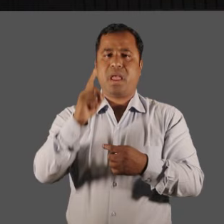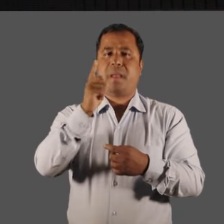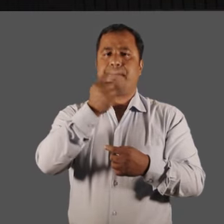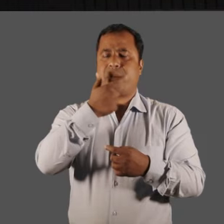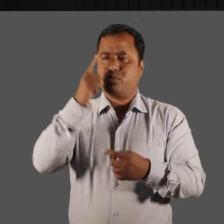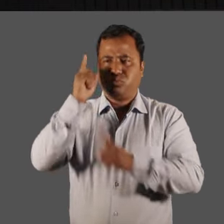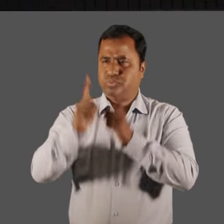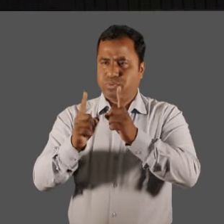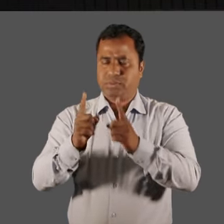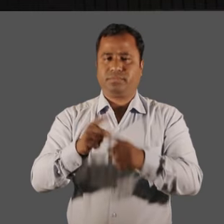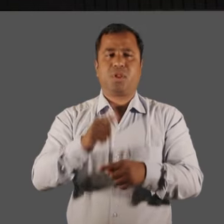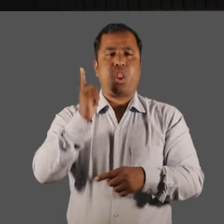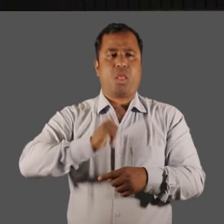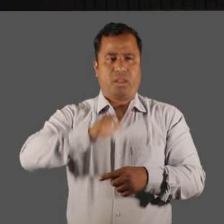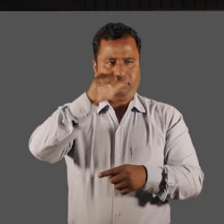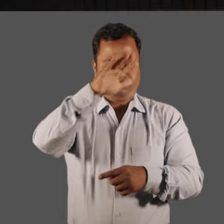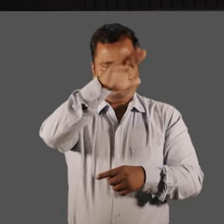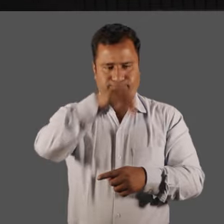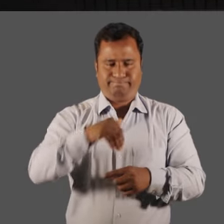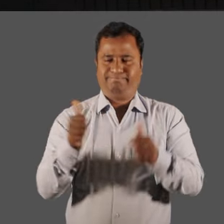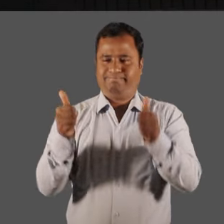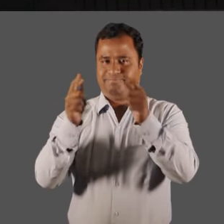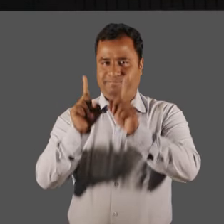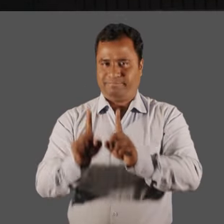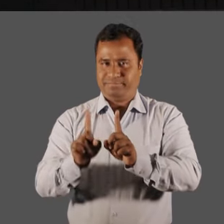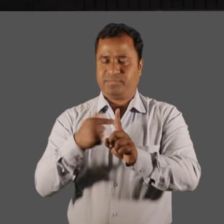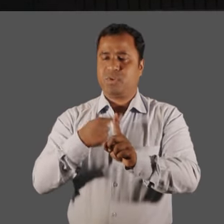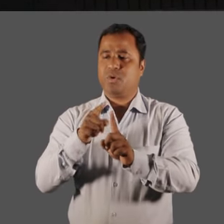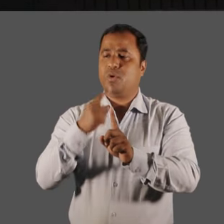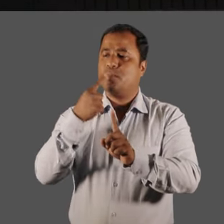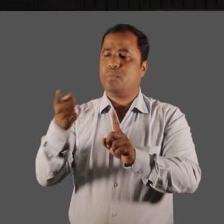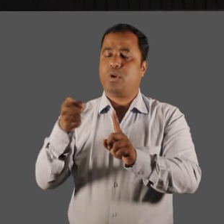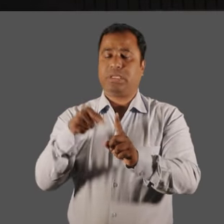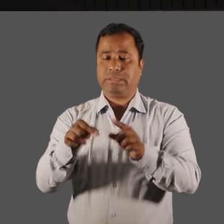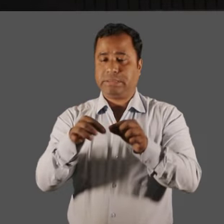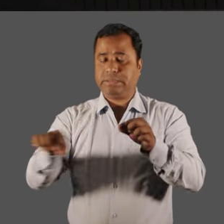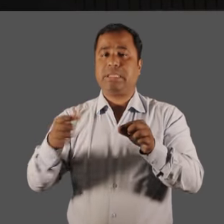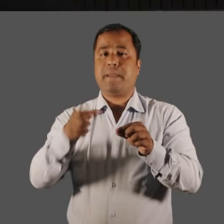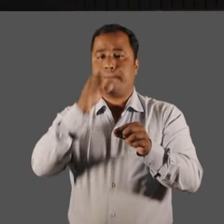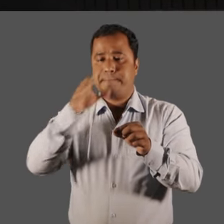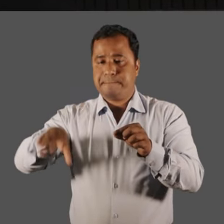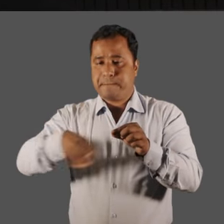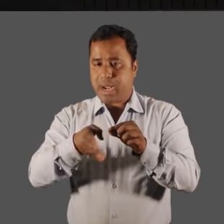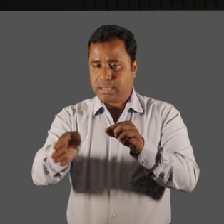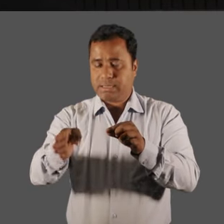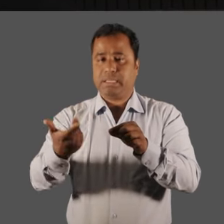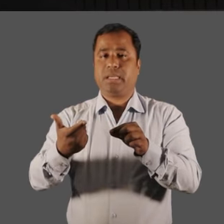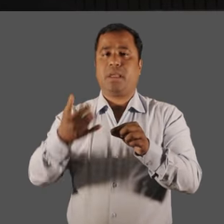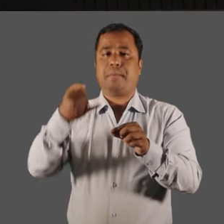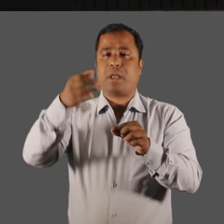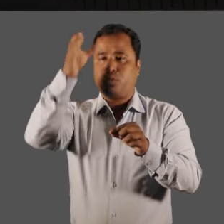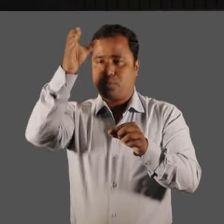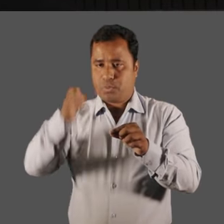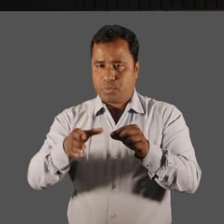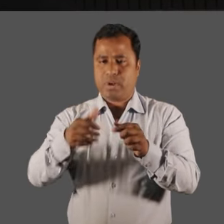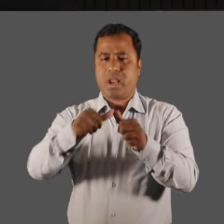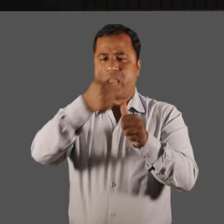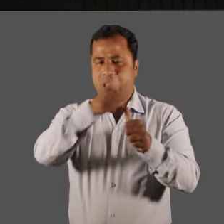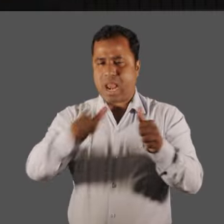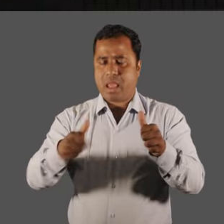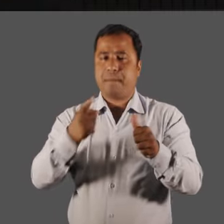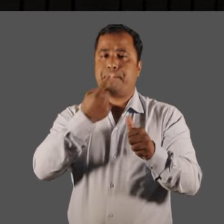বুঝতে পারছেন না, আমাকে ডাক দিতেন যে একটু আসো তো তুমি। আমাকে বলতেন যে তুমি এটা বলে দাও যে এখান দিয়ে এই লাইনটা যাবে, পানির লাইনটা এভাবে হবে, এটা তুমি তোমার